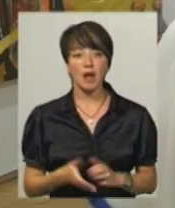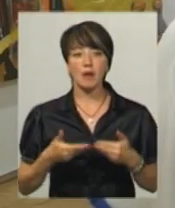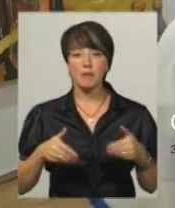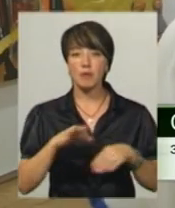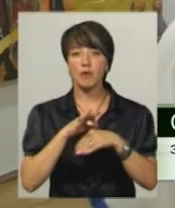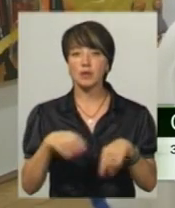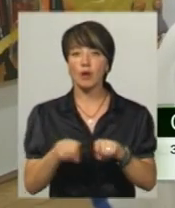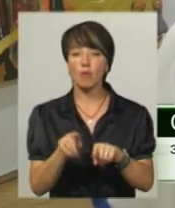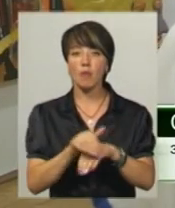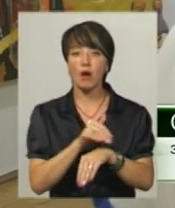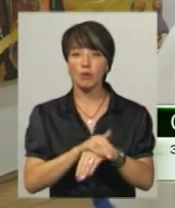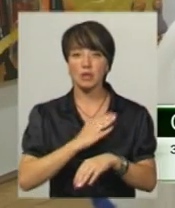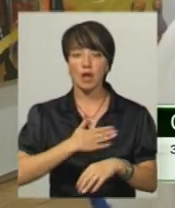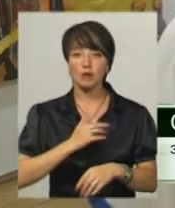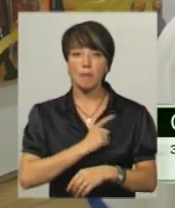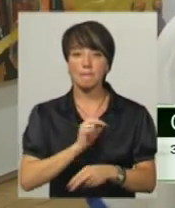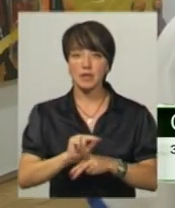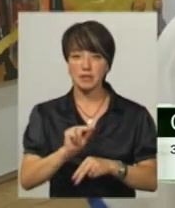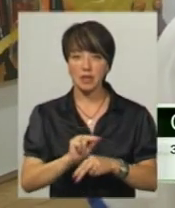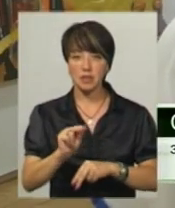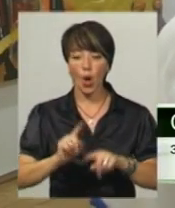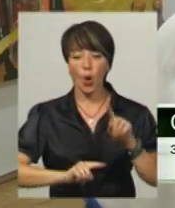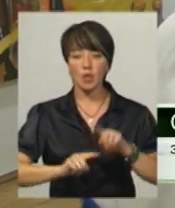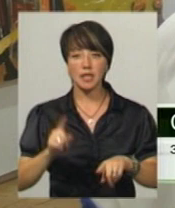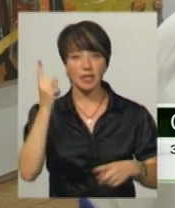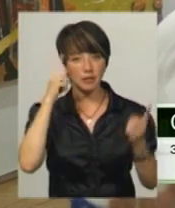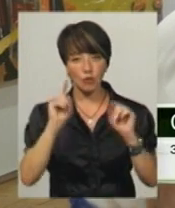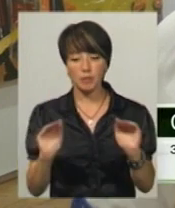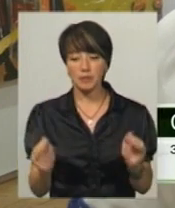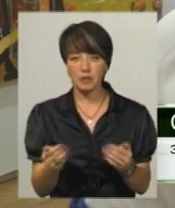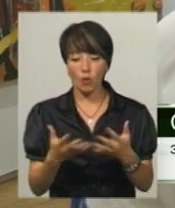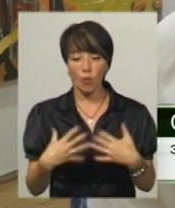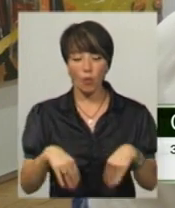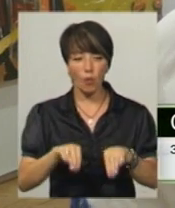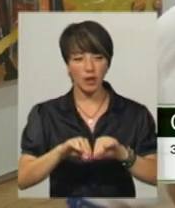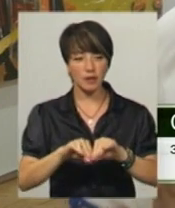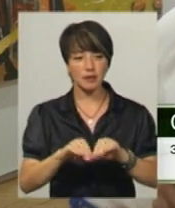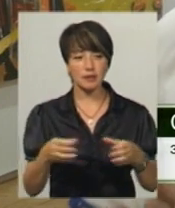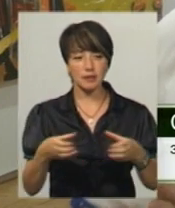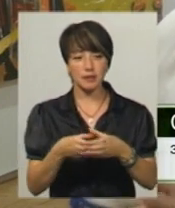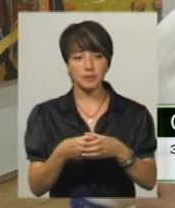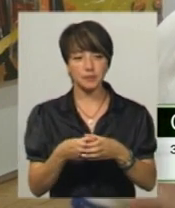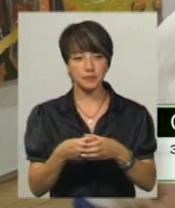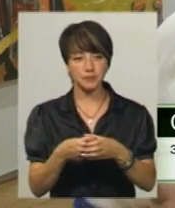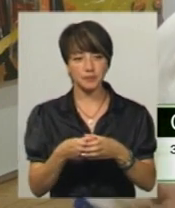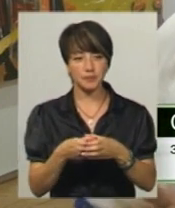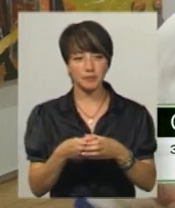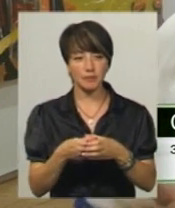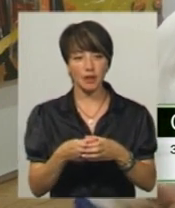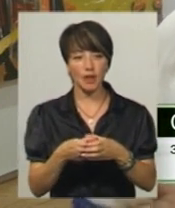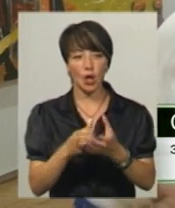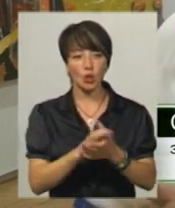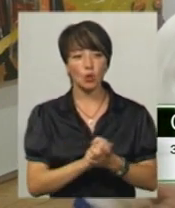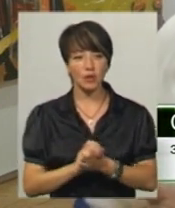таку благодійну нашу майстерню родинної творчості. Ось такому невеличкому родинному колі